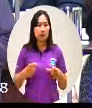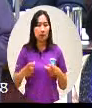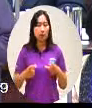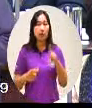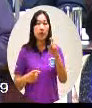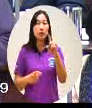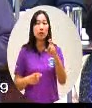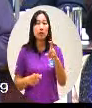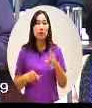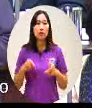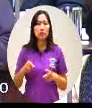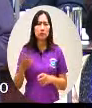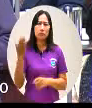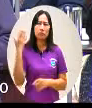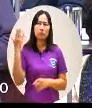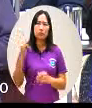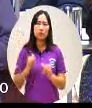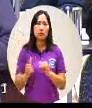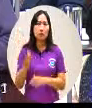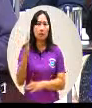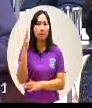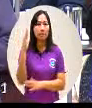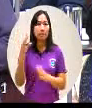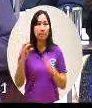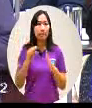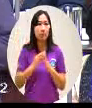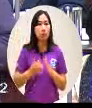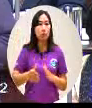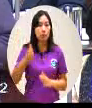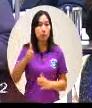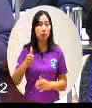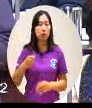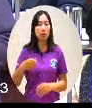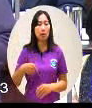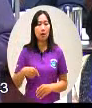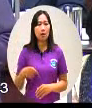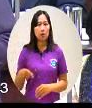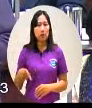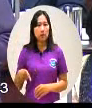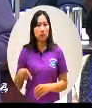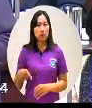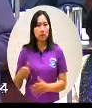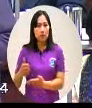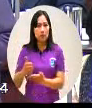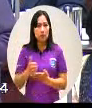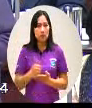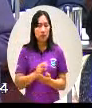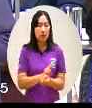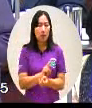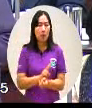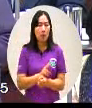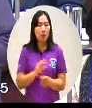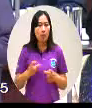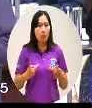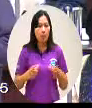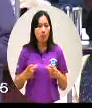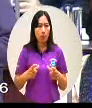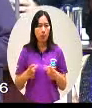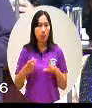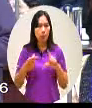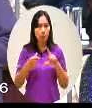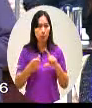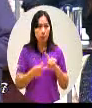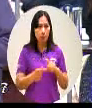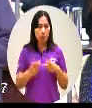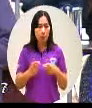民政局曾局长那有甲请临横区公所。先用伊